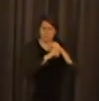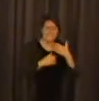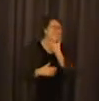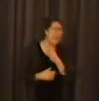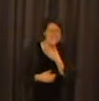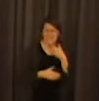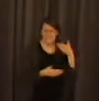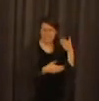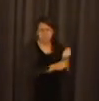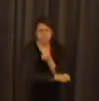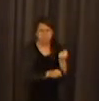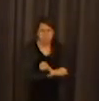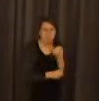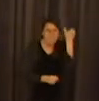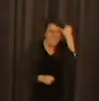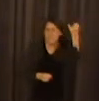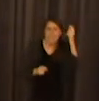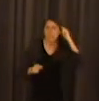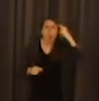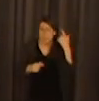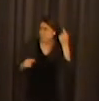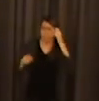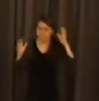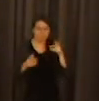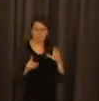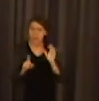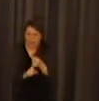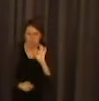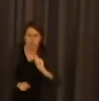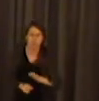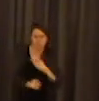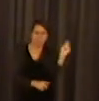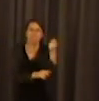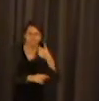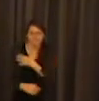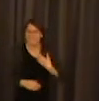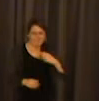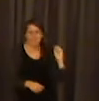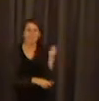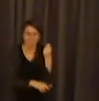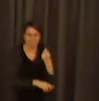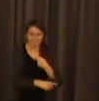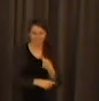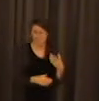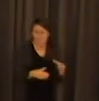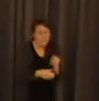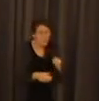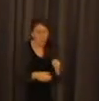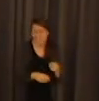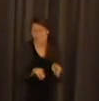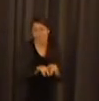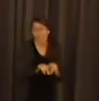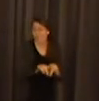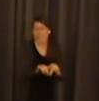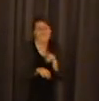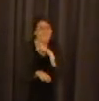sigui. Qualsevol idea esbojarrada que se'ls proposi, ells s'hi agafen i la tiren endavant. I és un luxe poder